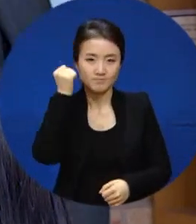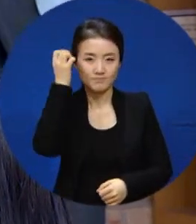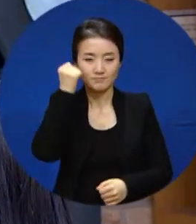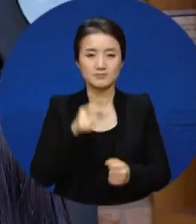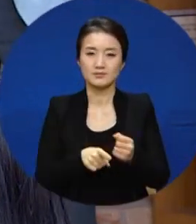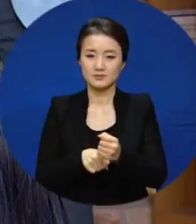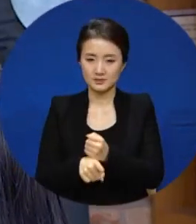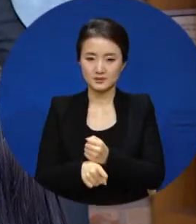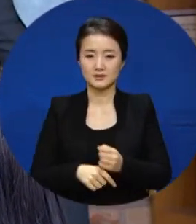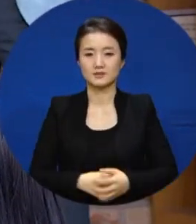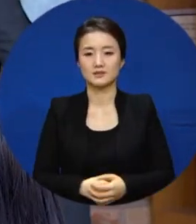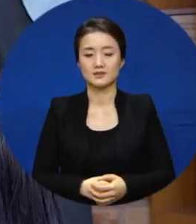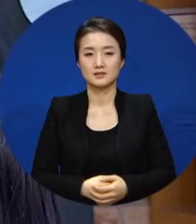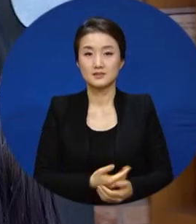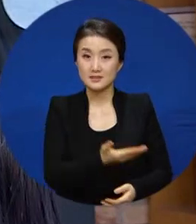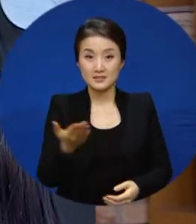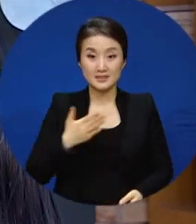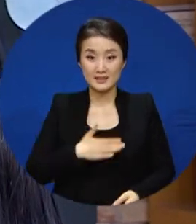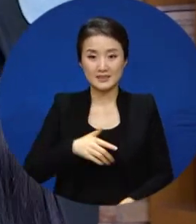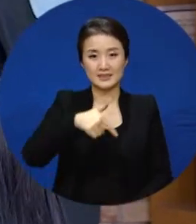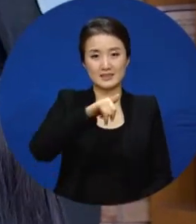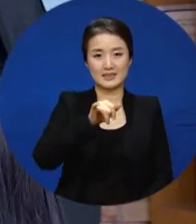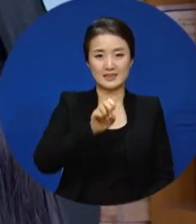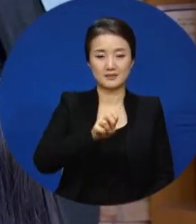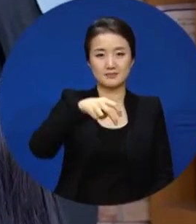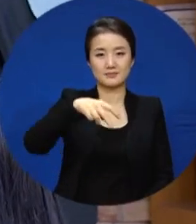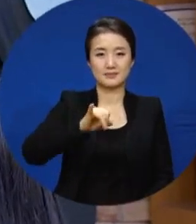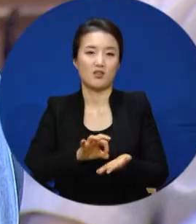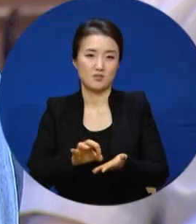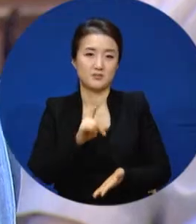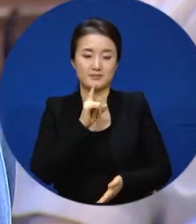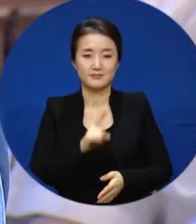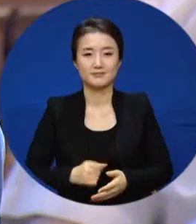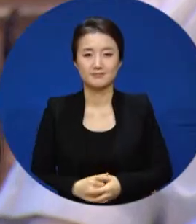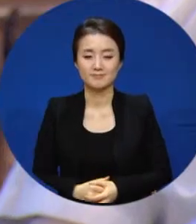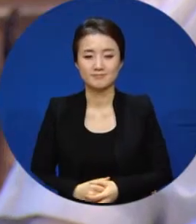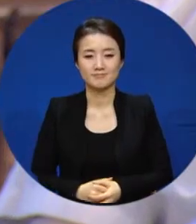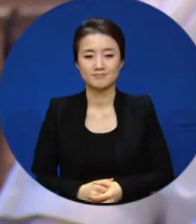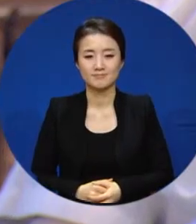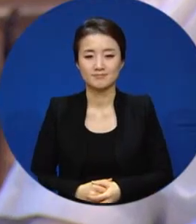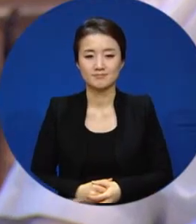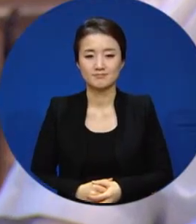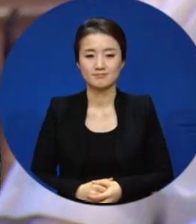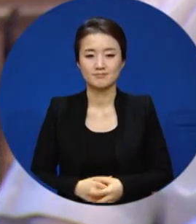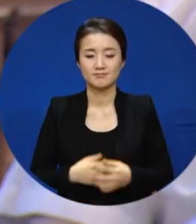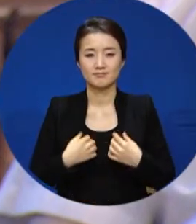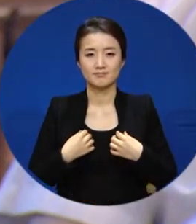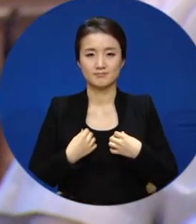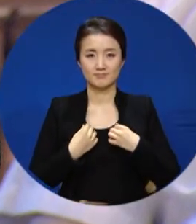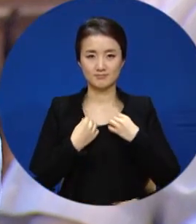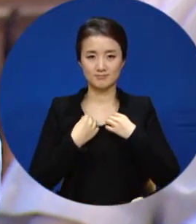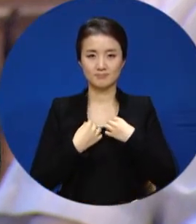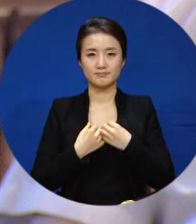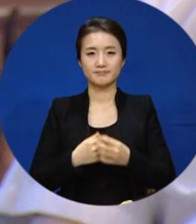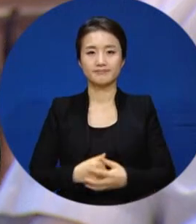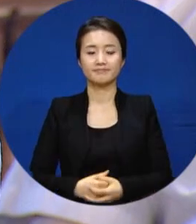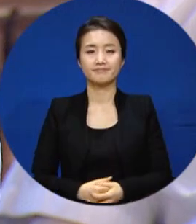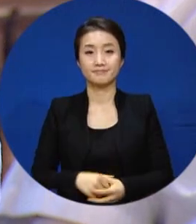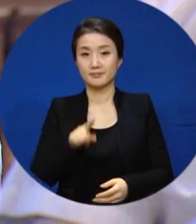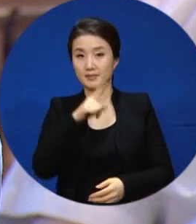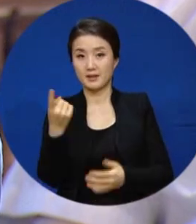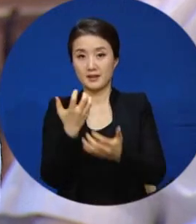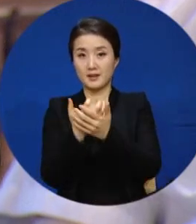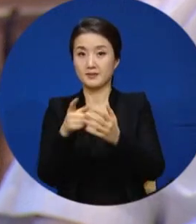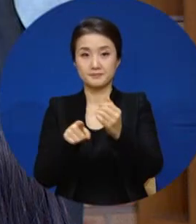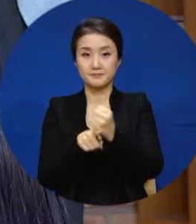김시습 하세요 그분 여기서 이름을 따온 거에요 그다음 나오던 게요 유 붕장어 원 방 내 안이 풀 형